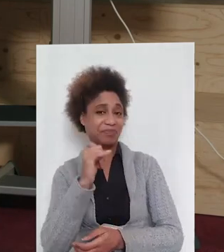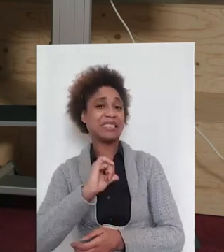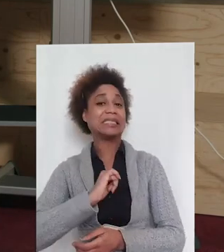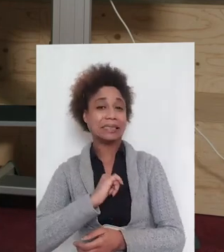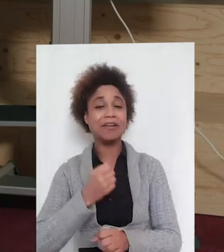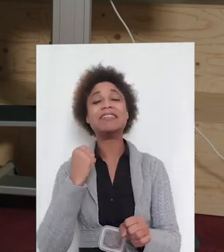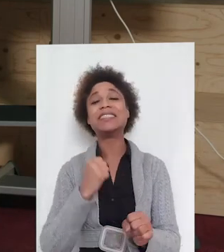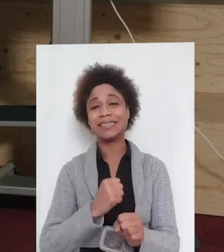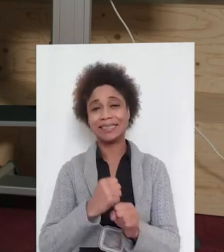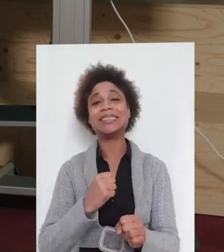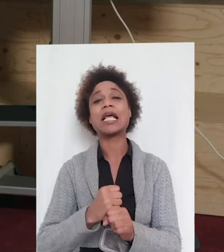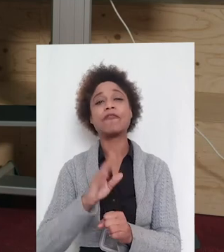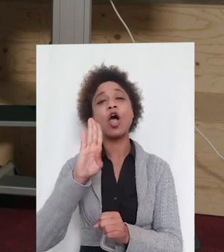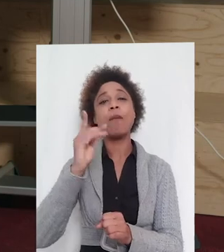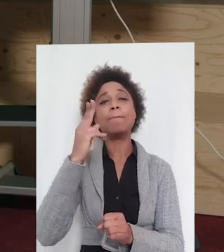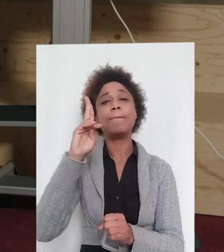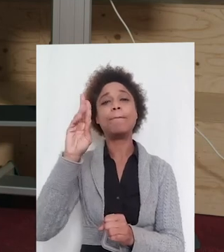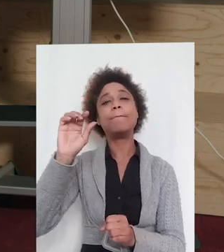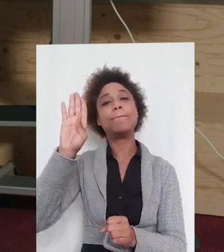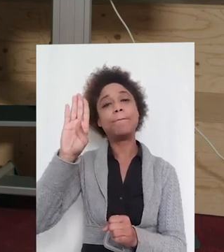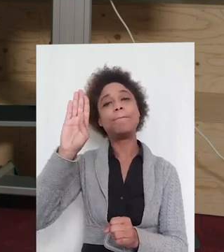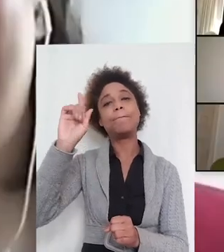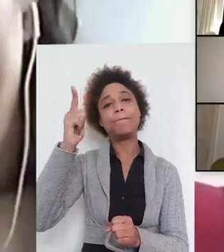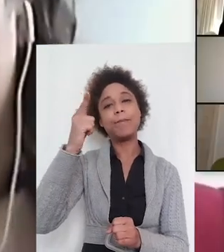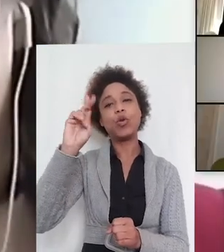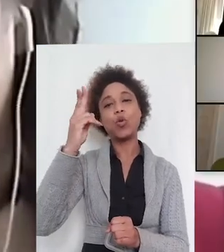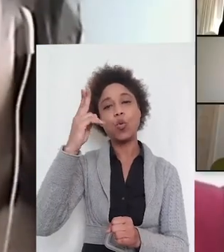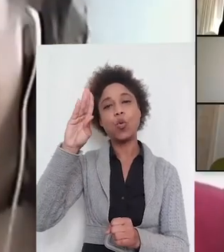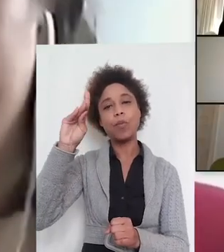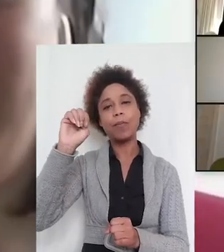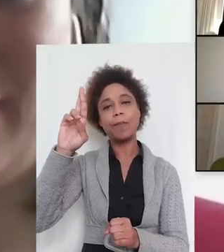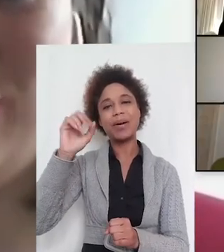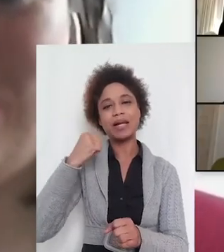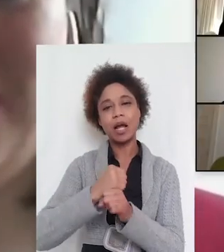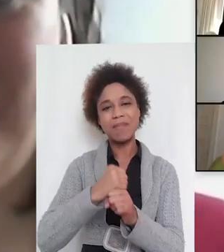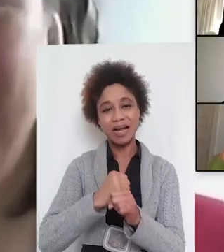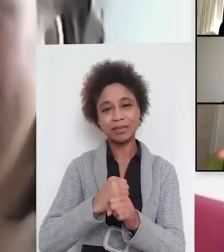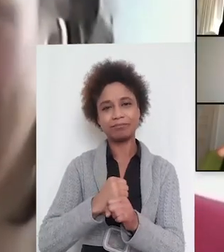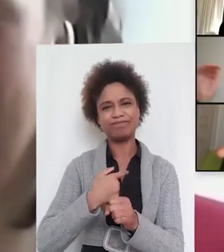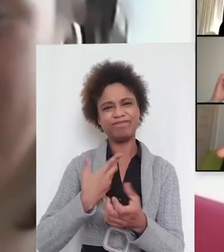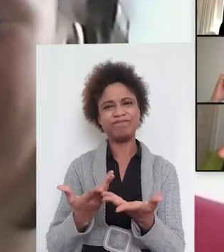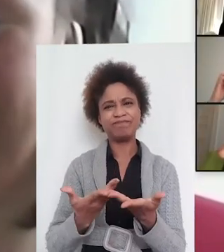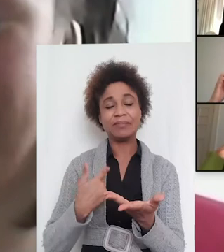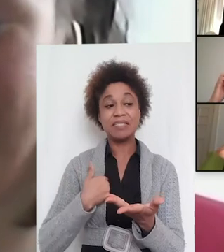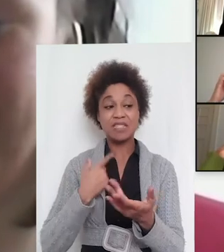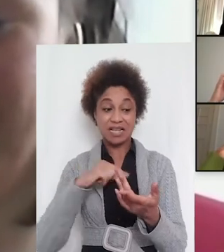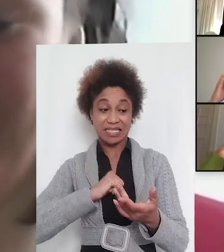Ik heb zeker een blooper gemaakt. Ik heb een keer een evenement georganiseerd voor mensen